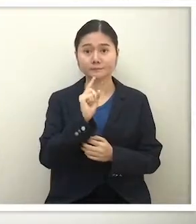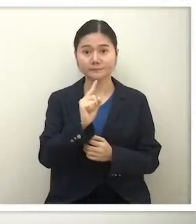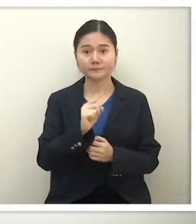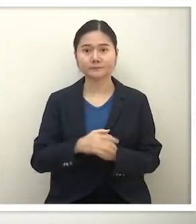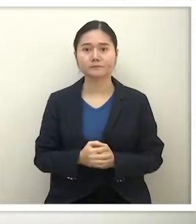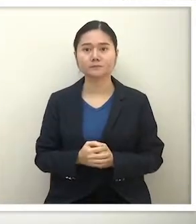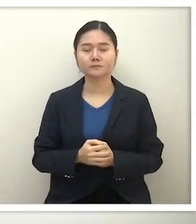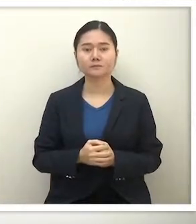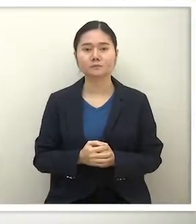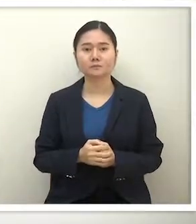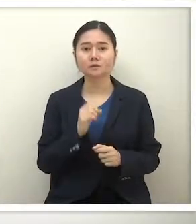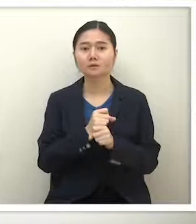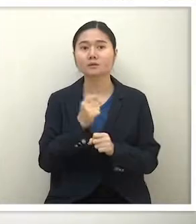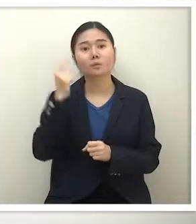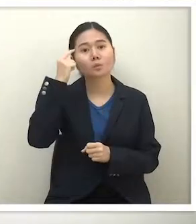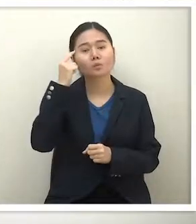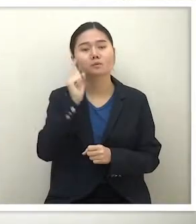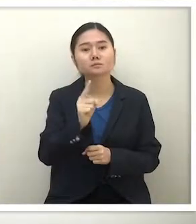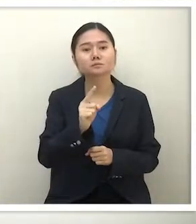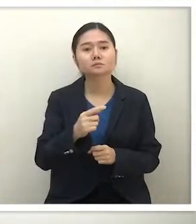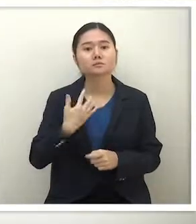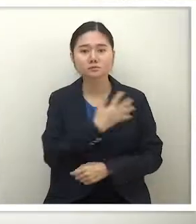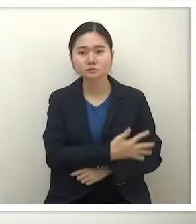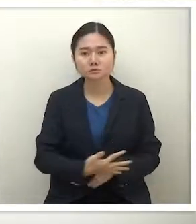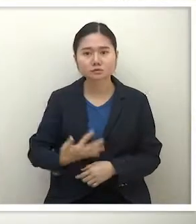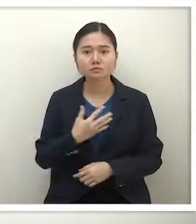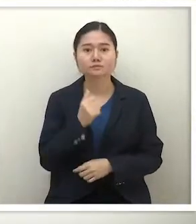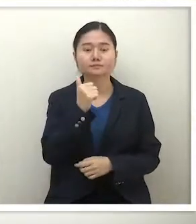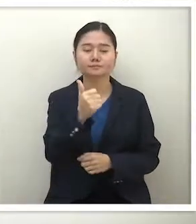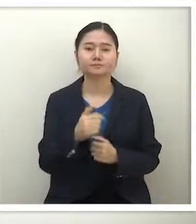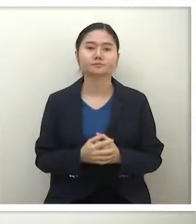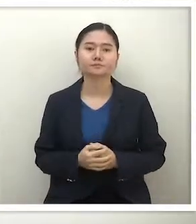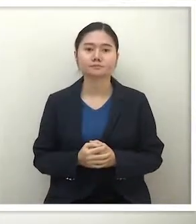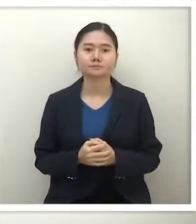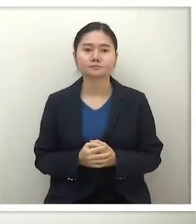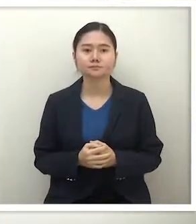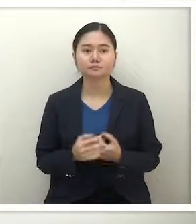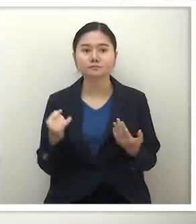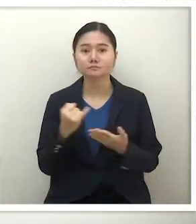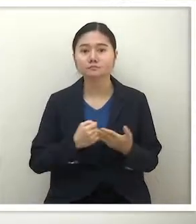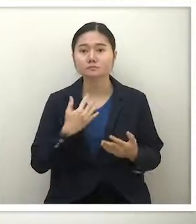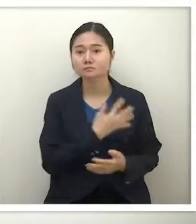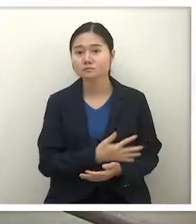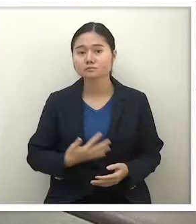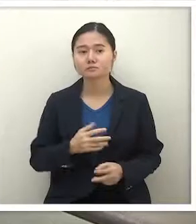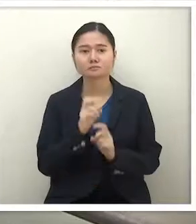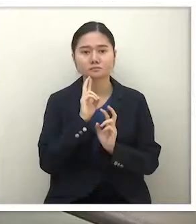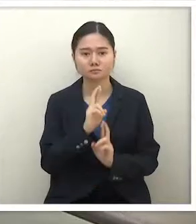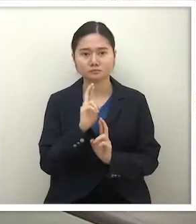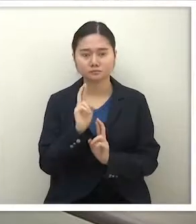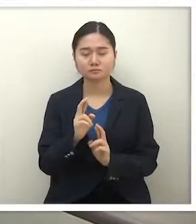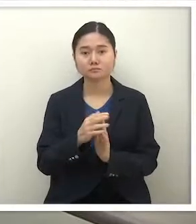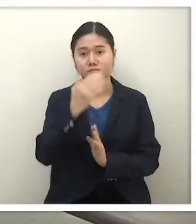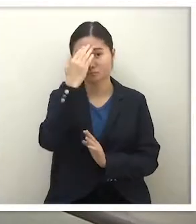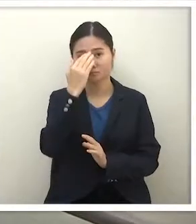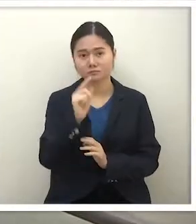ก็พรีวิวเฉพาะส่วนหัวมันหรือวาดทั้งตัวก็ได้ทีนี้วาดทั้งตัวเนี่ยเราจะต้องระวังนิดหนึ่งเพราะ